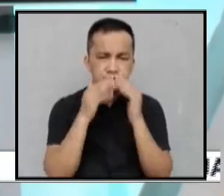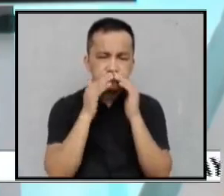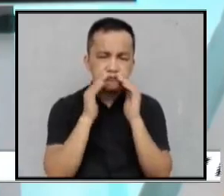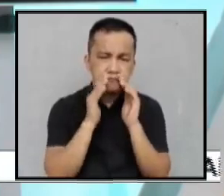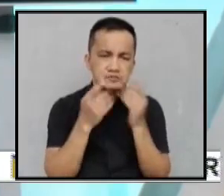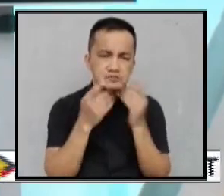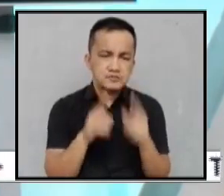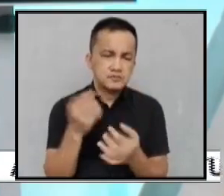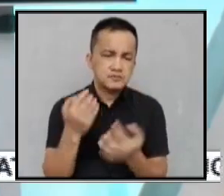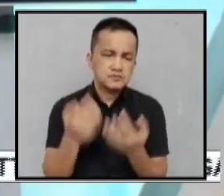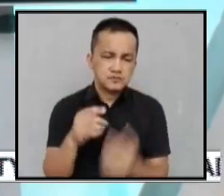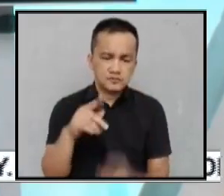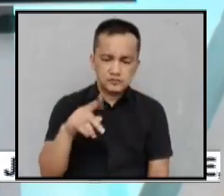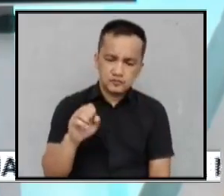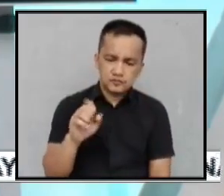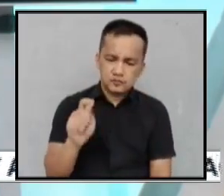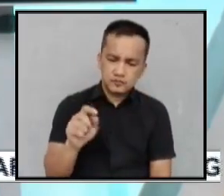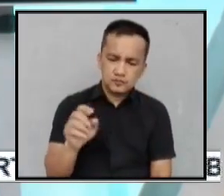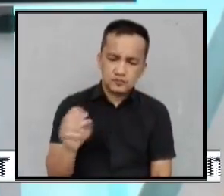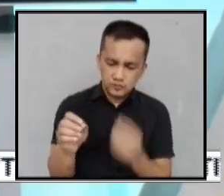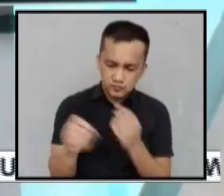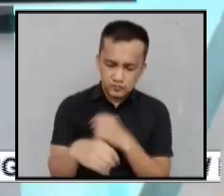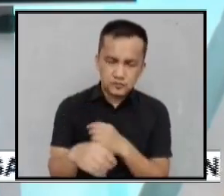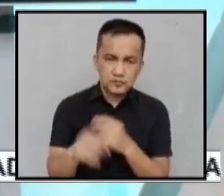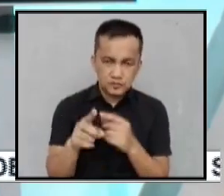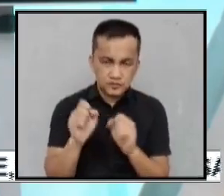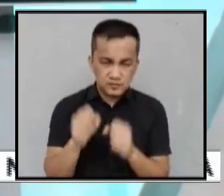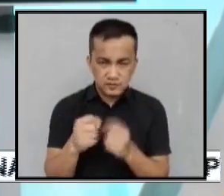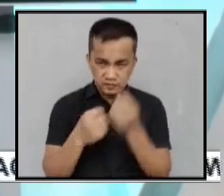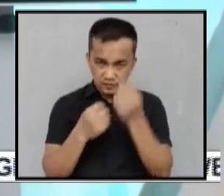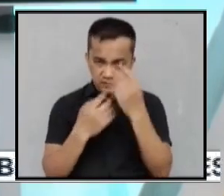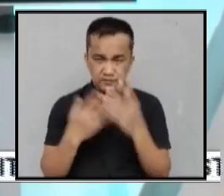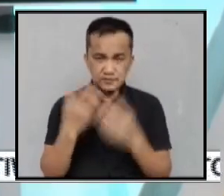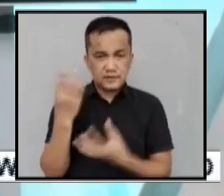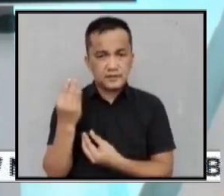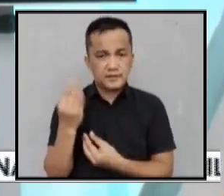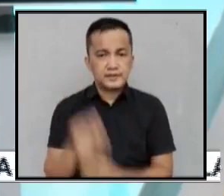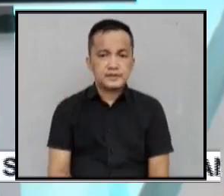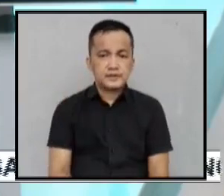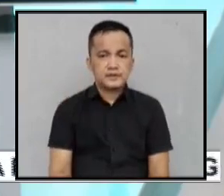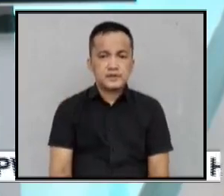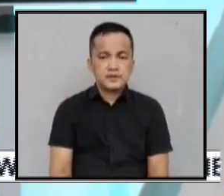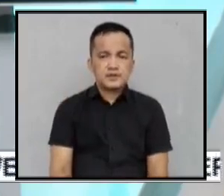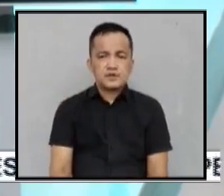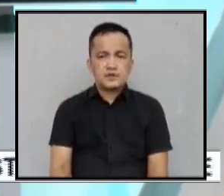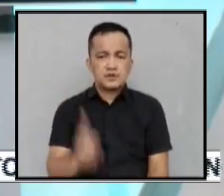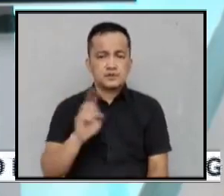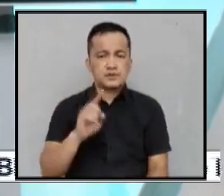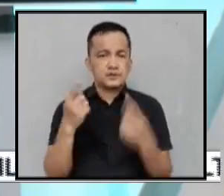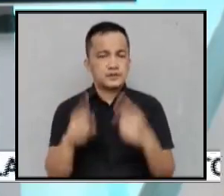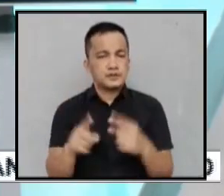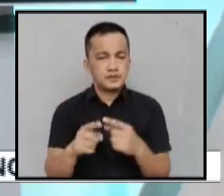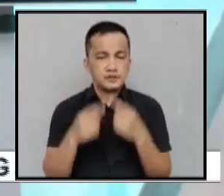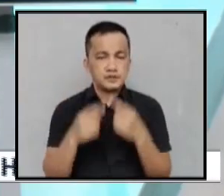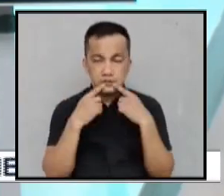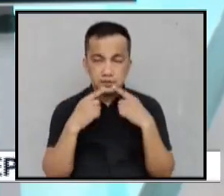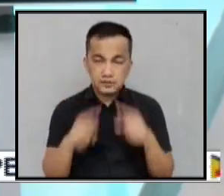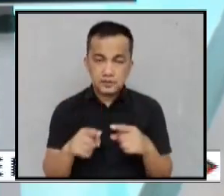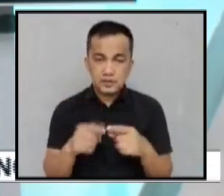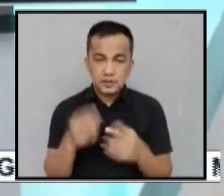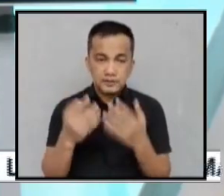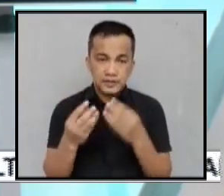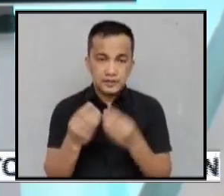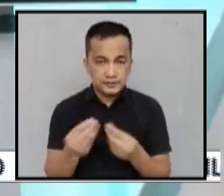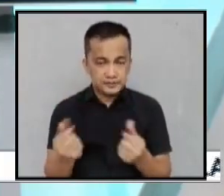sunog sa post office. Pero maaari niyo po ba kaming bigyan ng update kung ano na po ang nangyari at nagdeklara na po ba ng far out